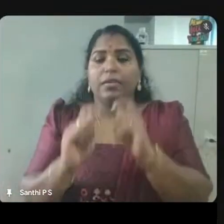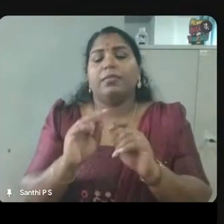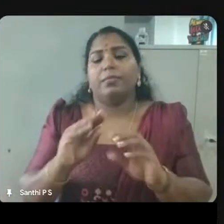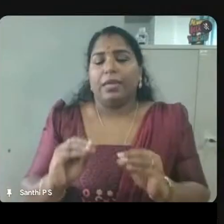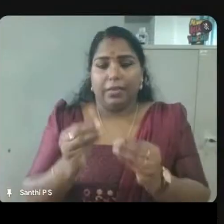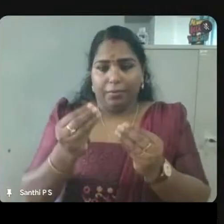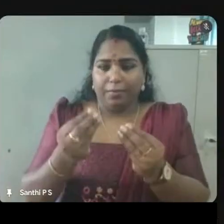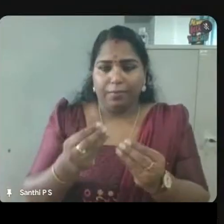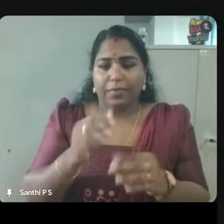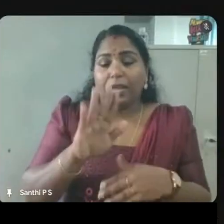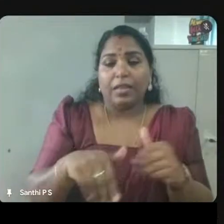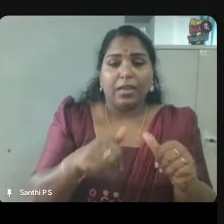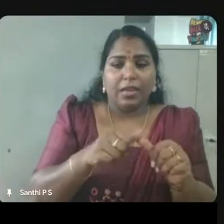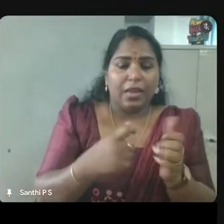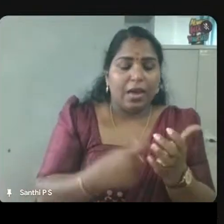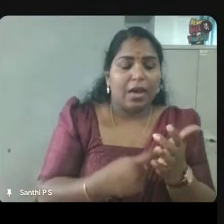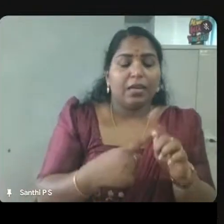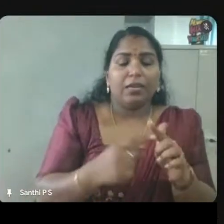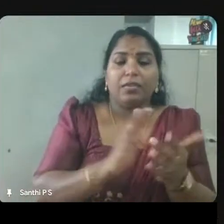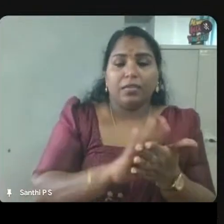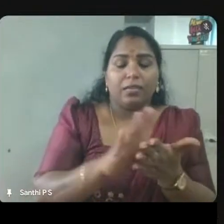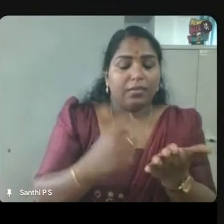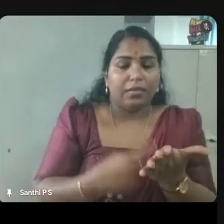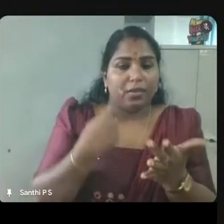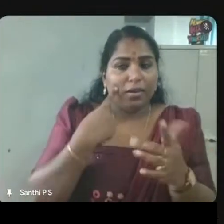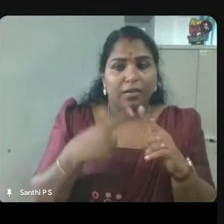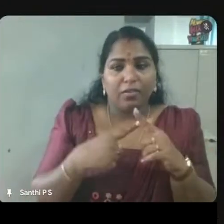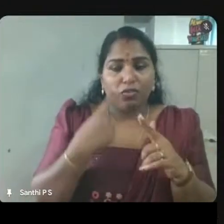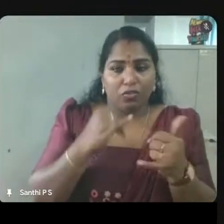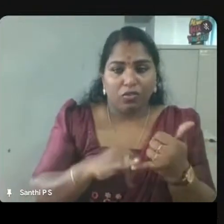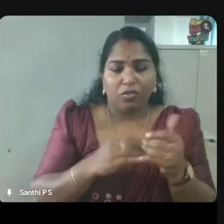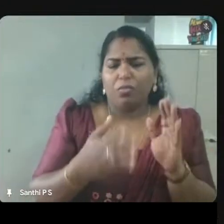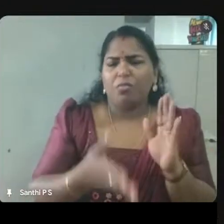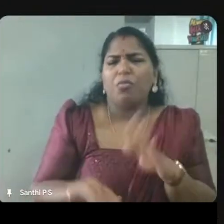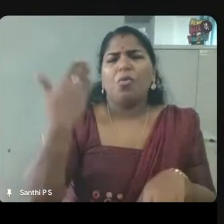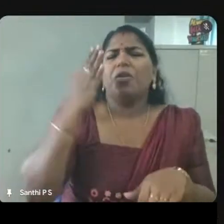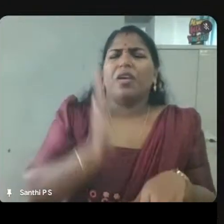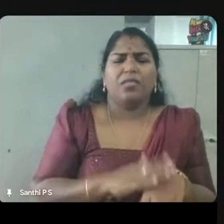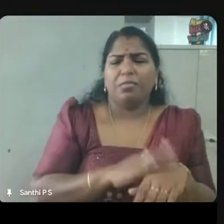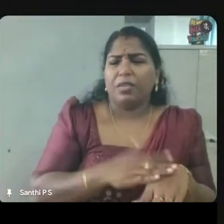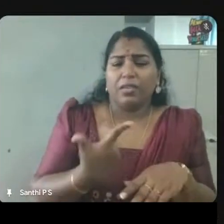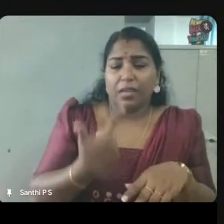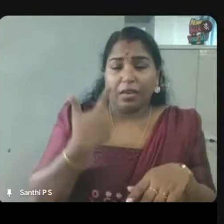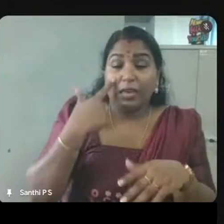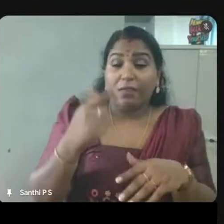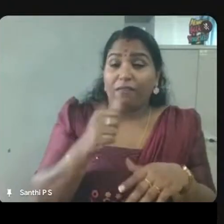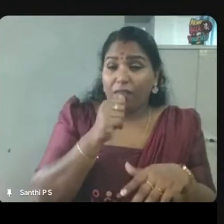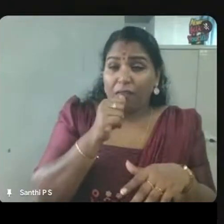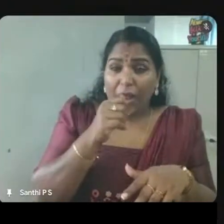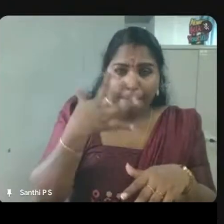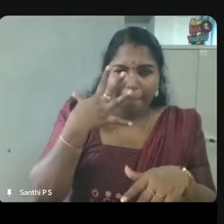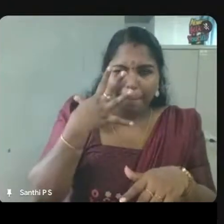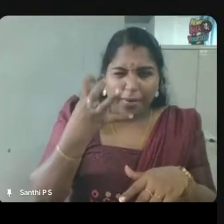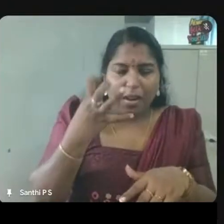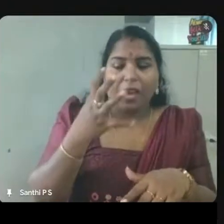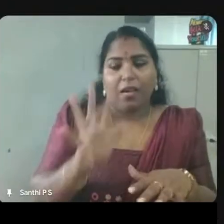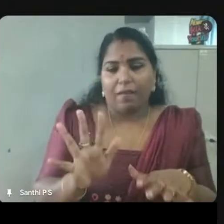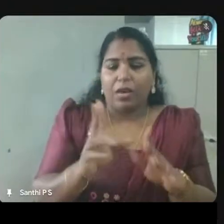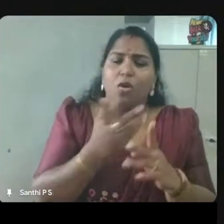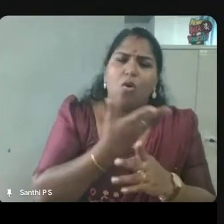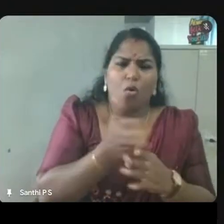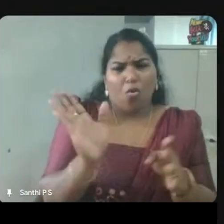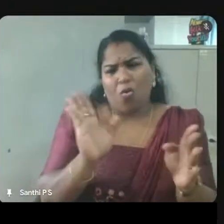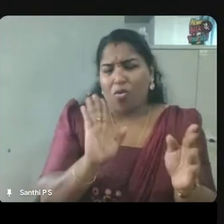അധികം കണ്ണിൽ വരുന്ന ഒരു കാര്യം ഡ്രൈനെസ് ആണ് മാം. സാധാരണ ആളുകൾക്കുള്ളതിനേക്കാളും ഇപ്പൊ എല്ലാവർക്കും ഇപ്പൊ ഡിജിറ്റൽ സ്ട്രെയിൻ കൊണ്ട്, AC എക്സ്പോഷർ